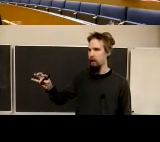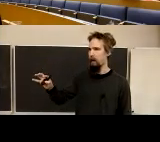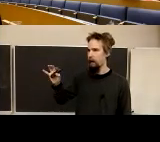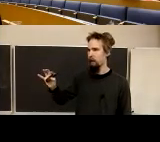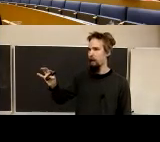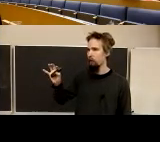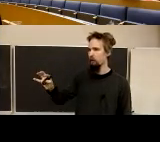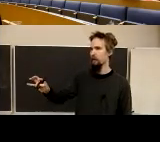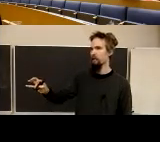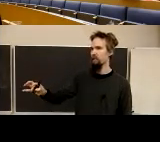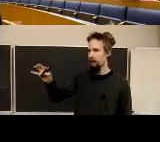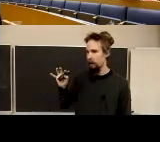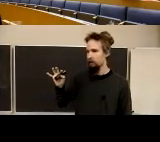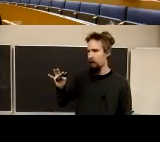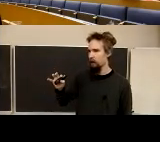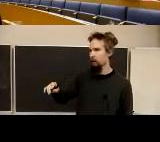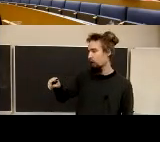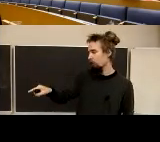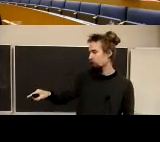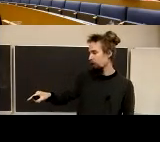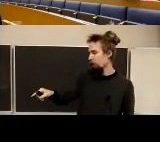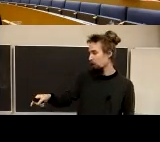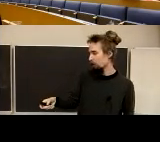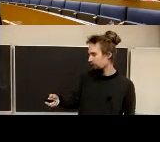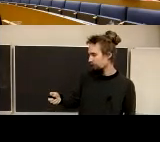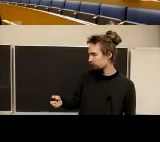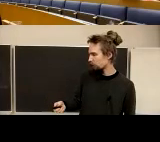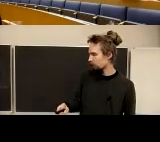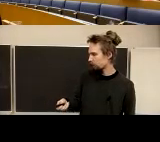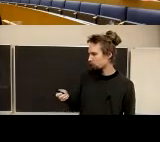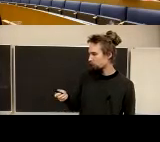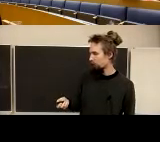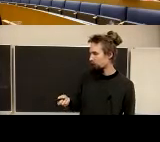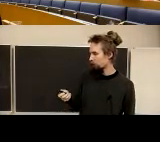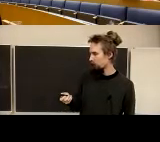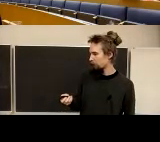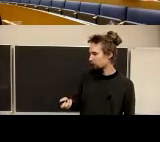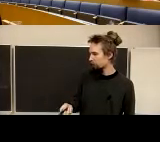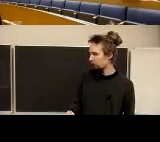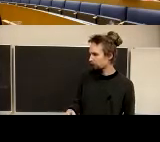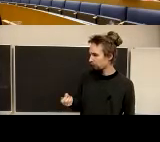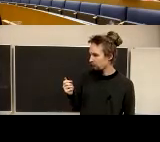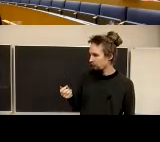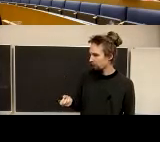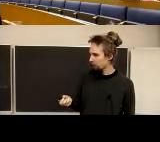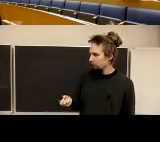DMN on vähemmän egocentrisessä tilassa, joka voisi olla neuraalinen vastine tuolle niin kuin Murdochin mielikuvitukselle.